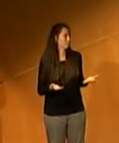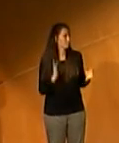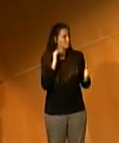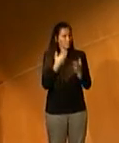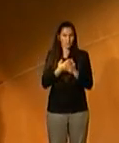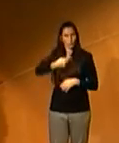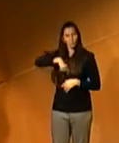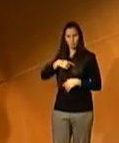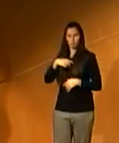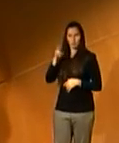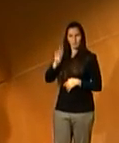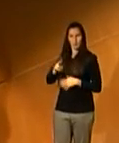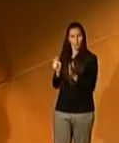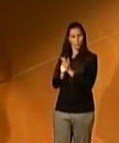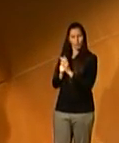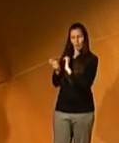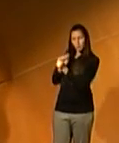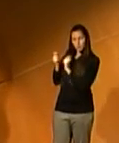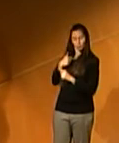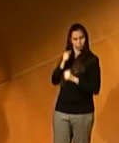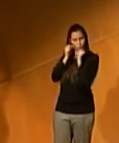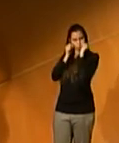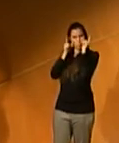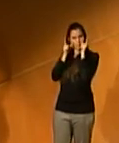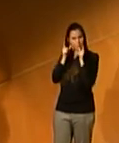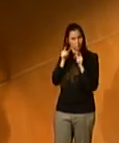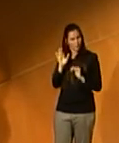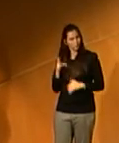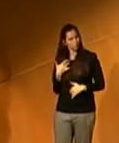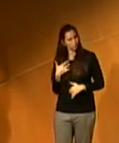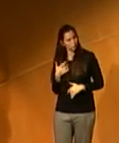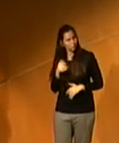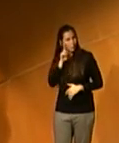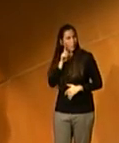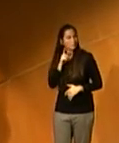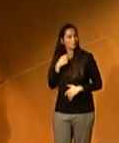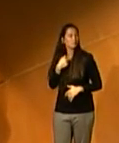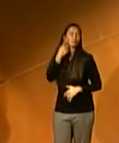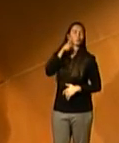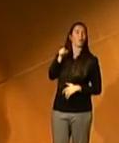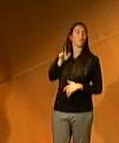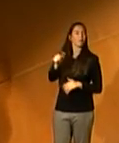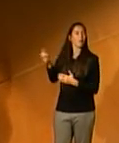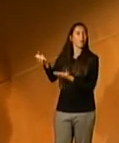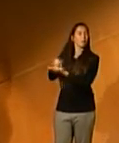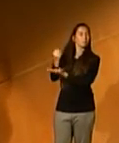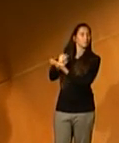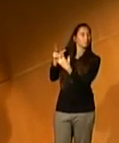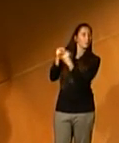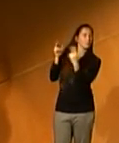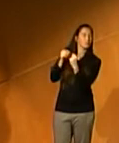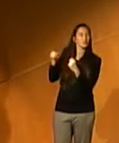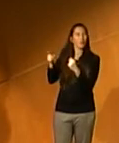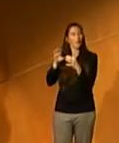et drôlement intéressé, c'est que je m'attendais à vous entendre dire que vous faisiez un lien entre l'élève et